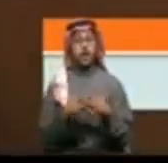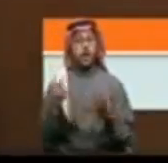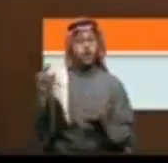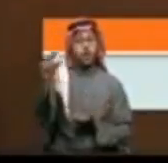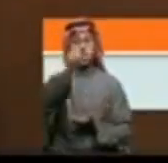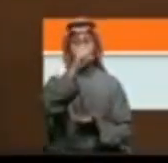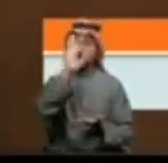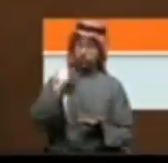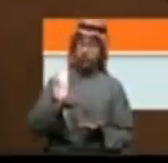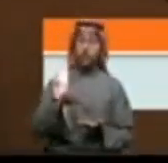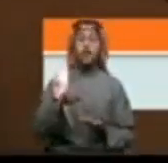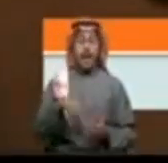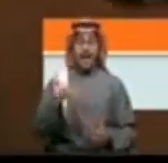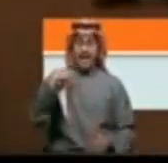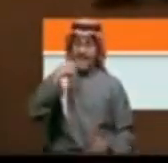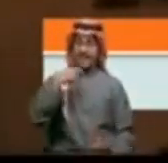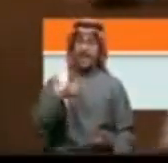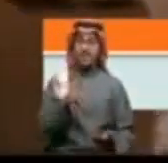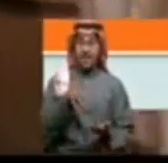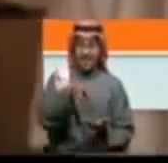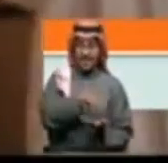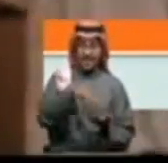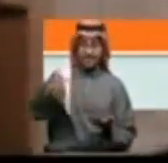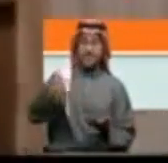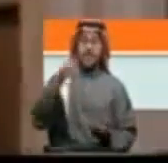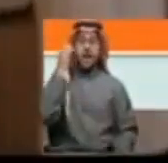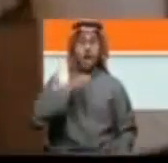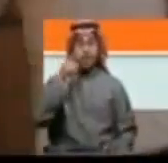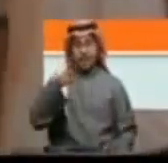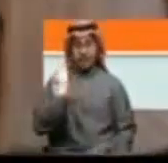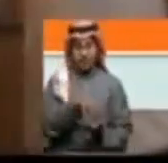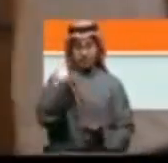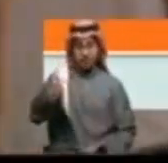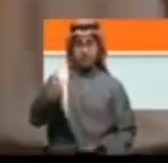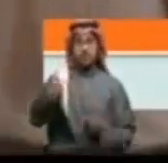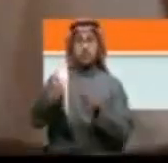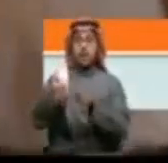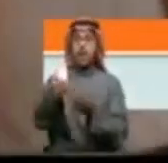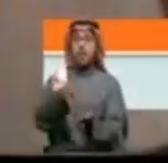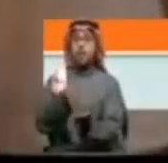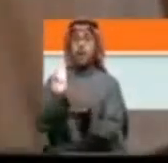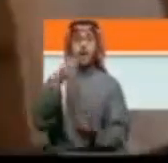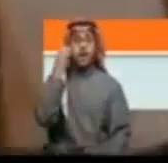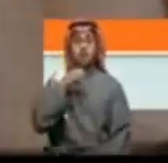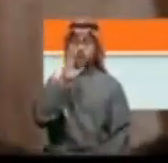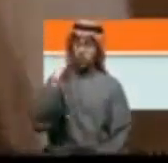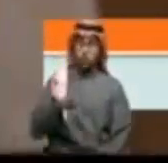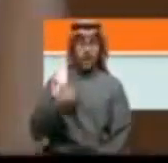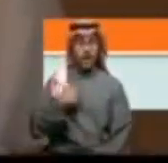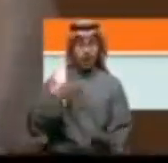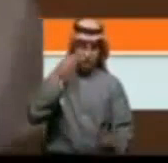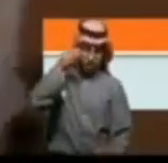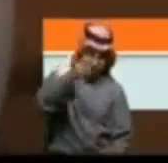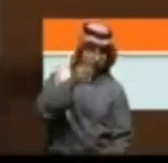الدولية. دعوني أتحدث عن جناح دولة الإمارات العربية المتحدة، متواجد أنا حاليا في